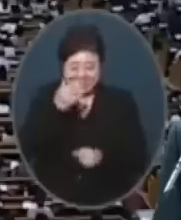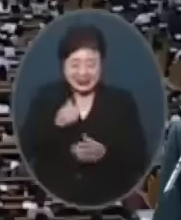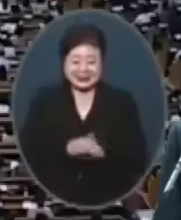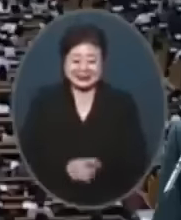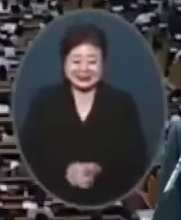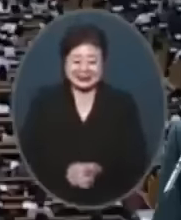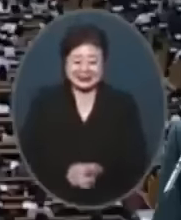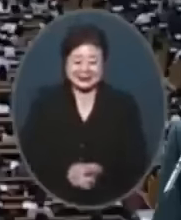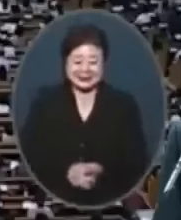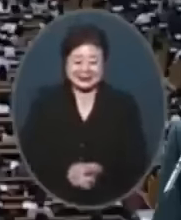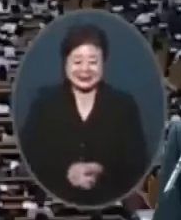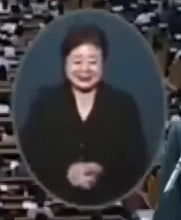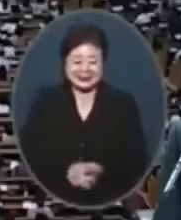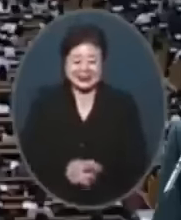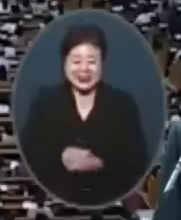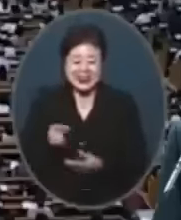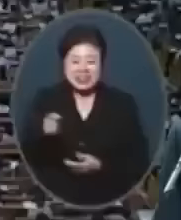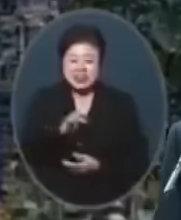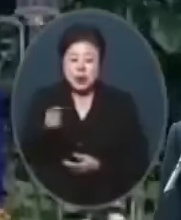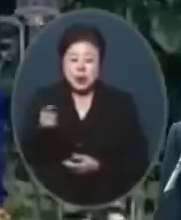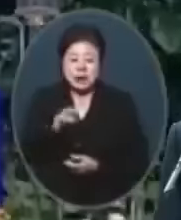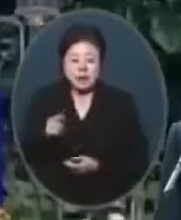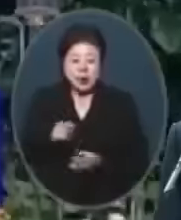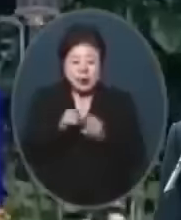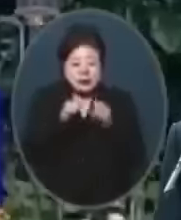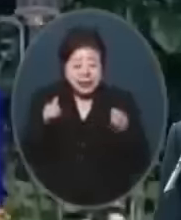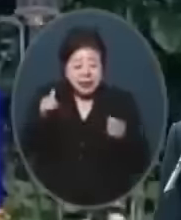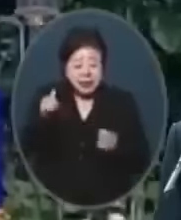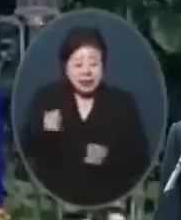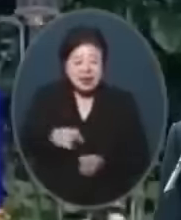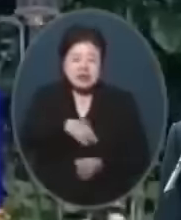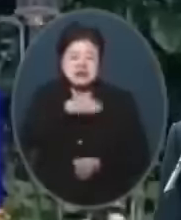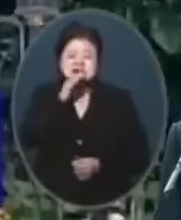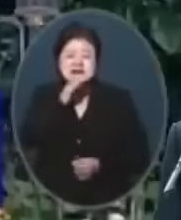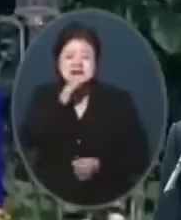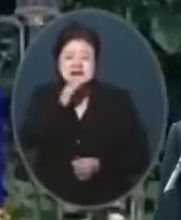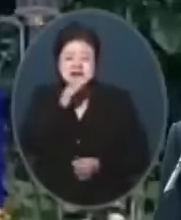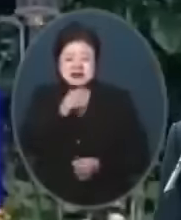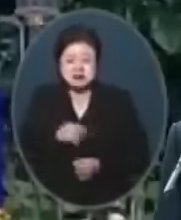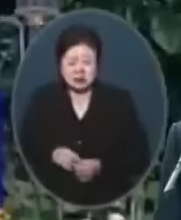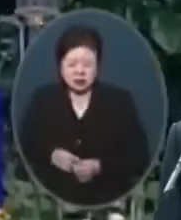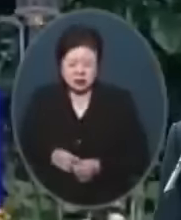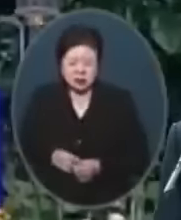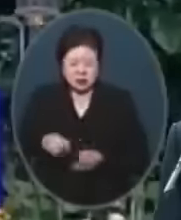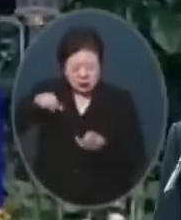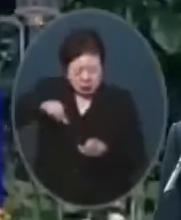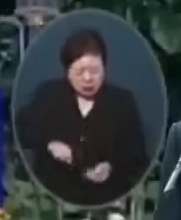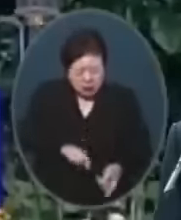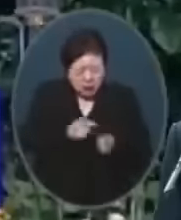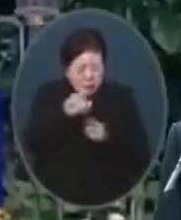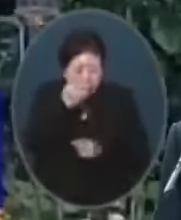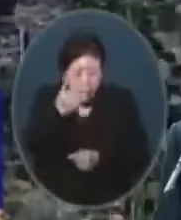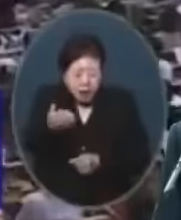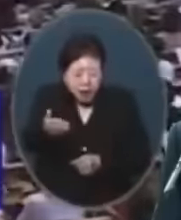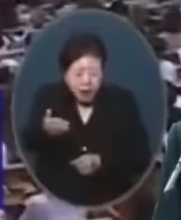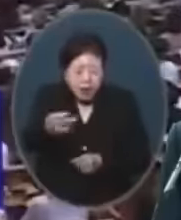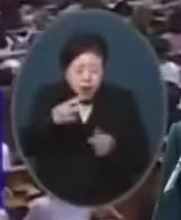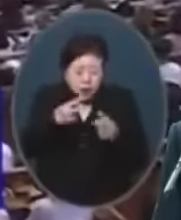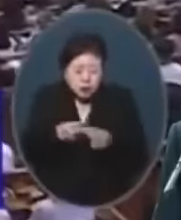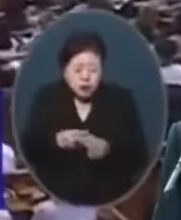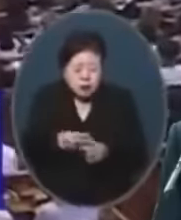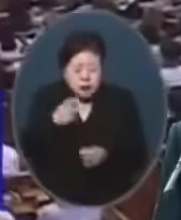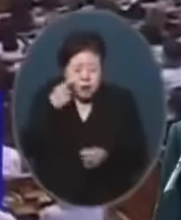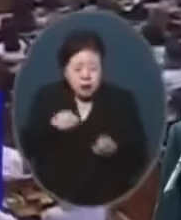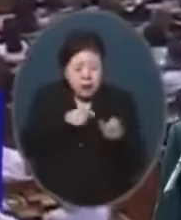것입니다. 니고데모가 이르되 사람이 늙으면 어떻게 날 수 있습나이까? 두 번째